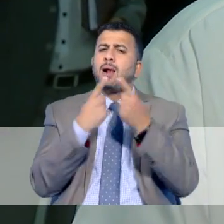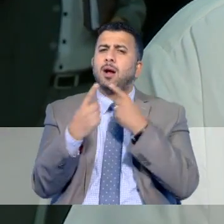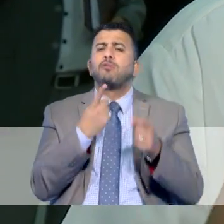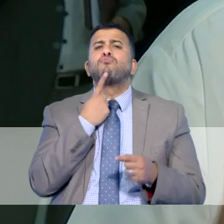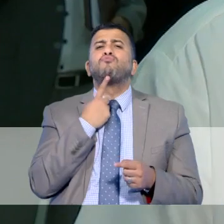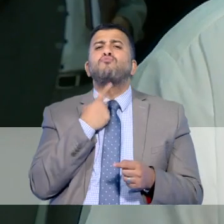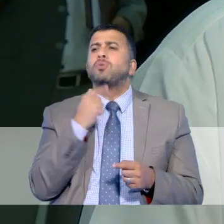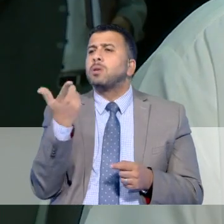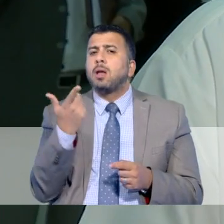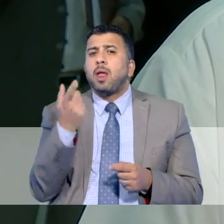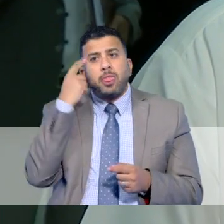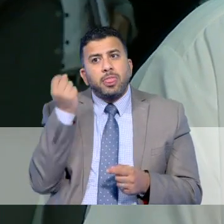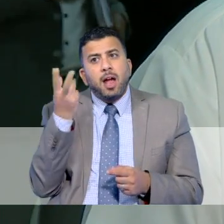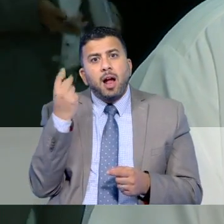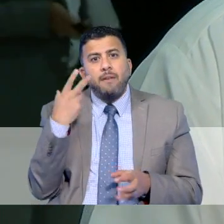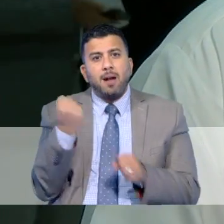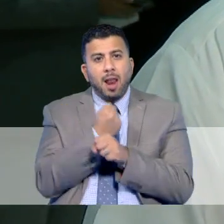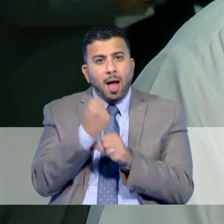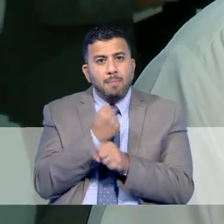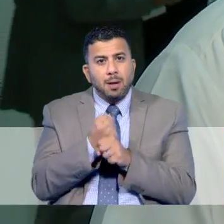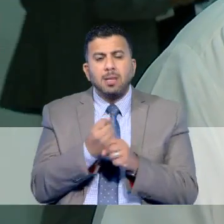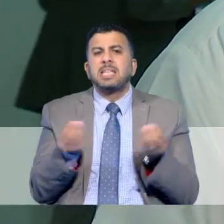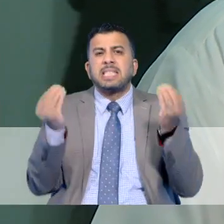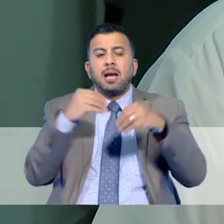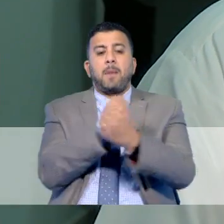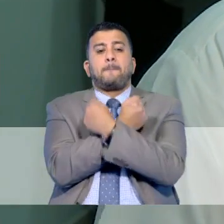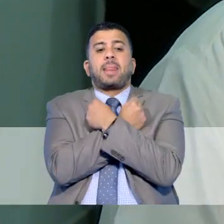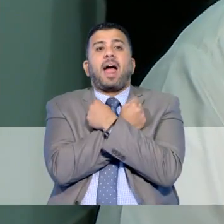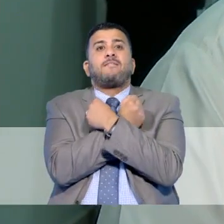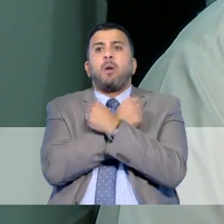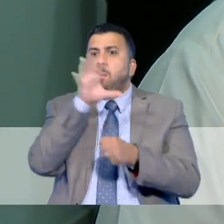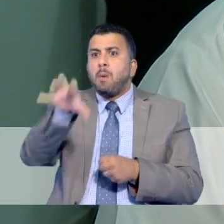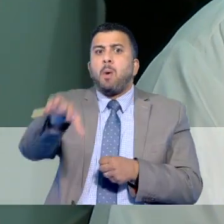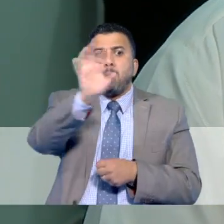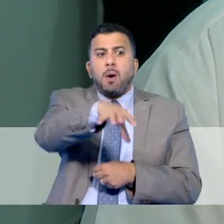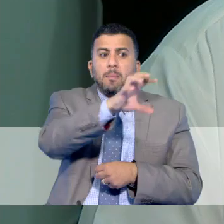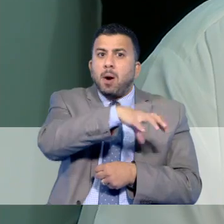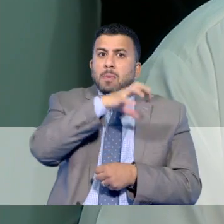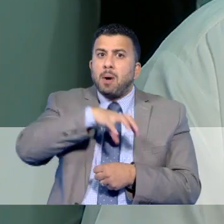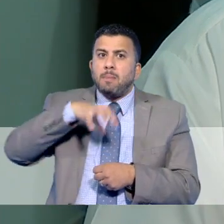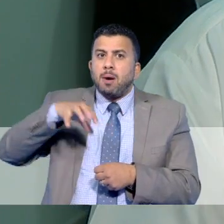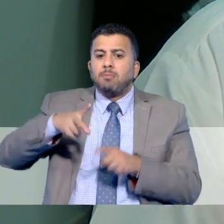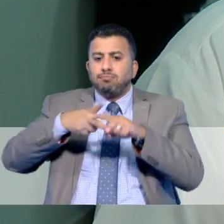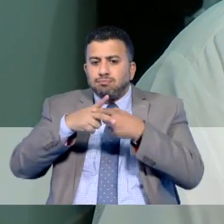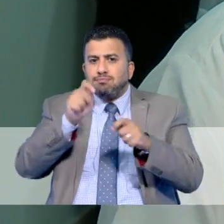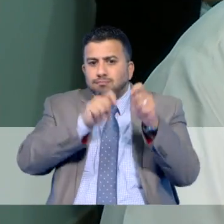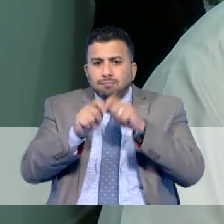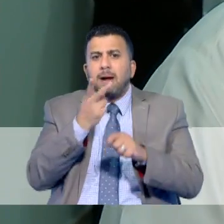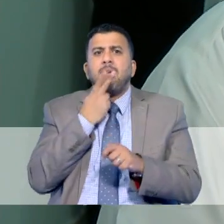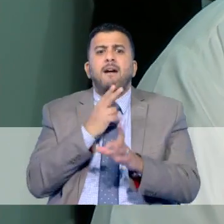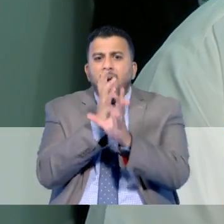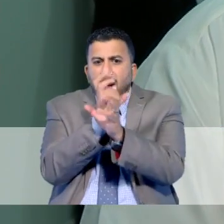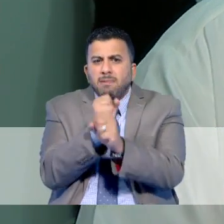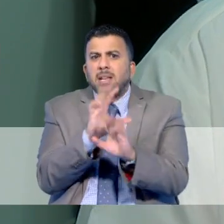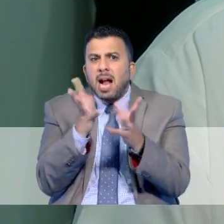العمل الثقافي بالنسبة لكثرة المتاحف الآن ومراكز حفظ وصيانة المقتنيات التراثية وغيرها